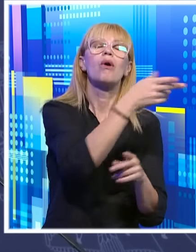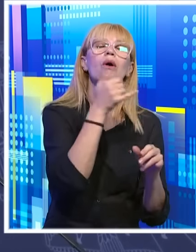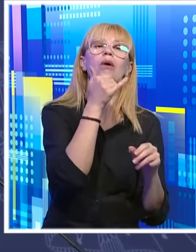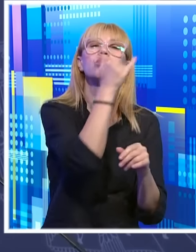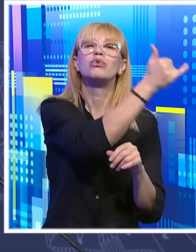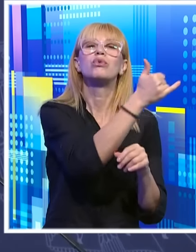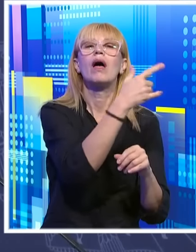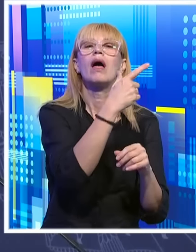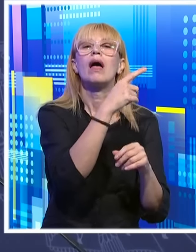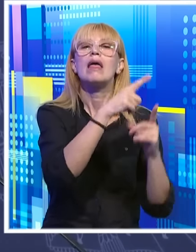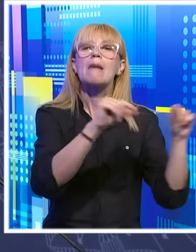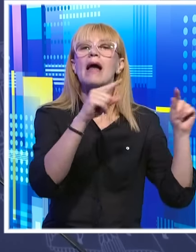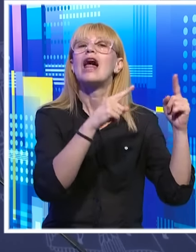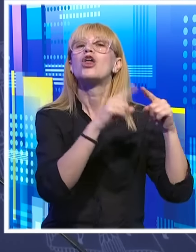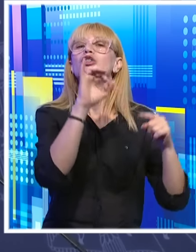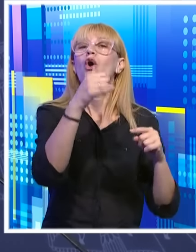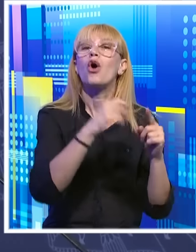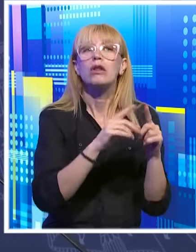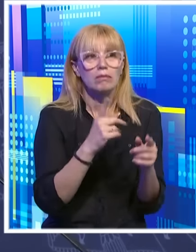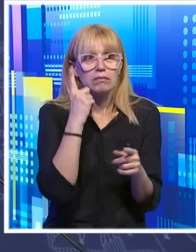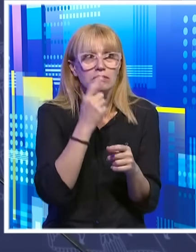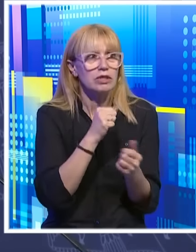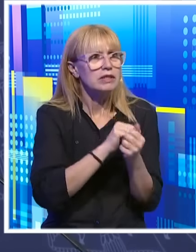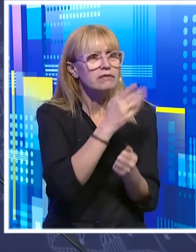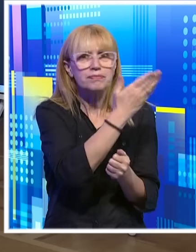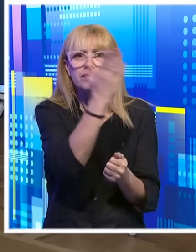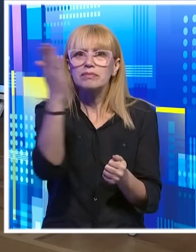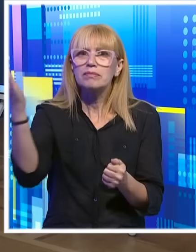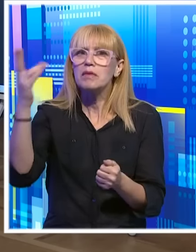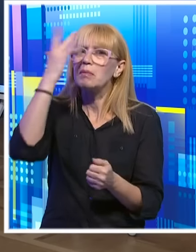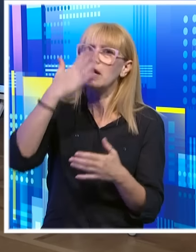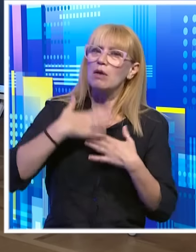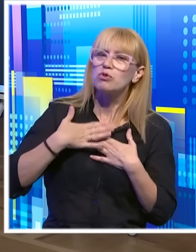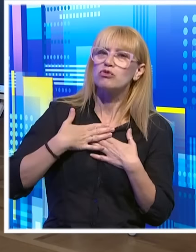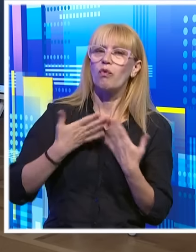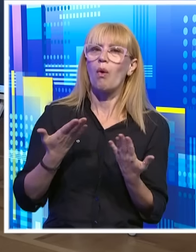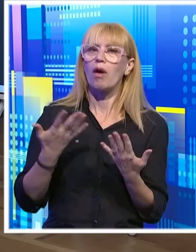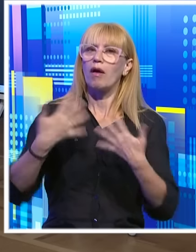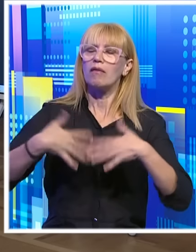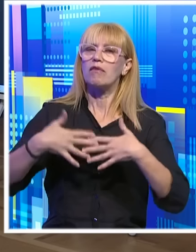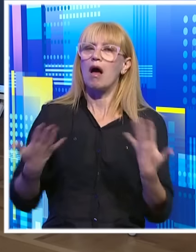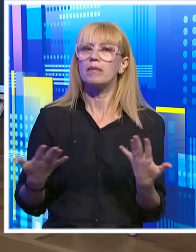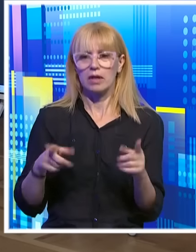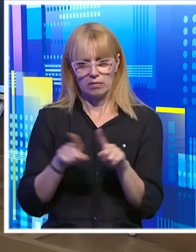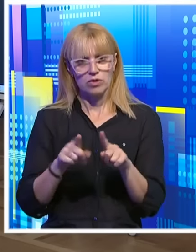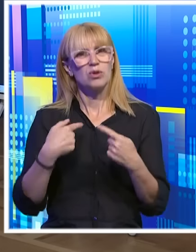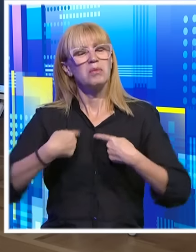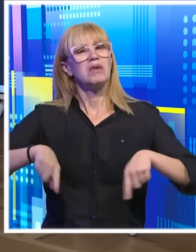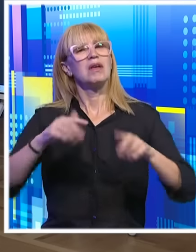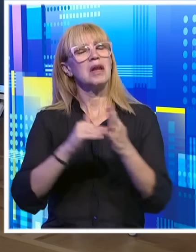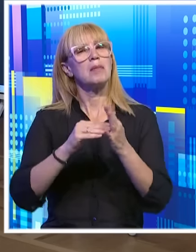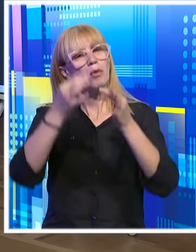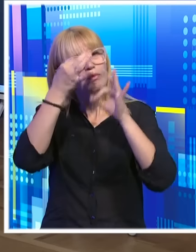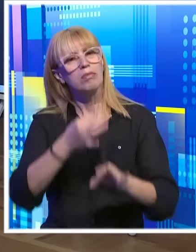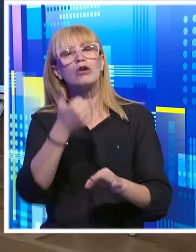samo Toyotu, dakle, svako brine o svom lokalnom proizvođaču, red je da mi pokažemo poštovanje prema onome što se proizvodi